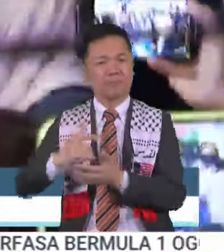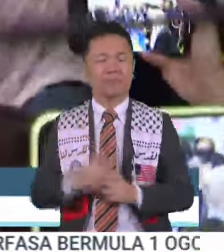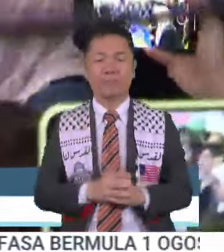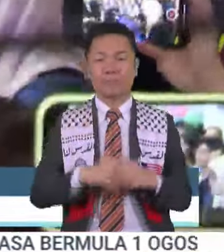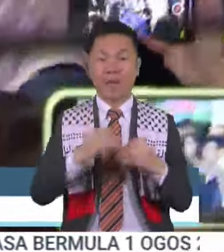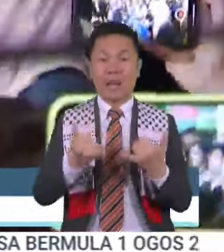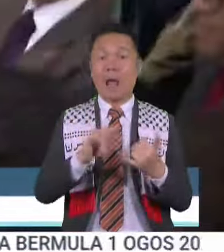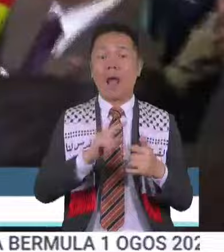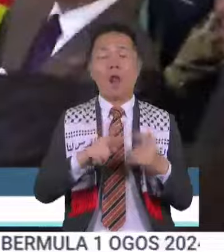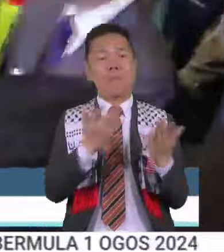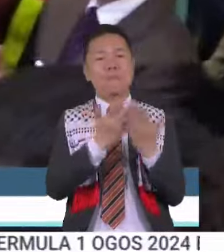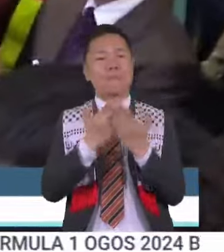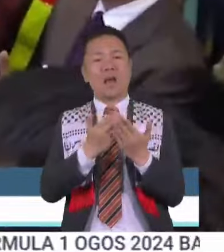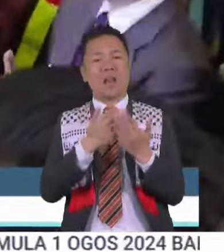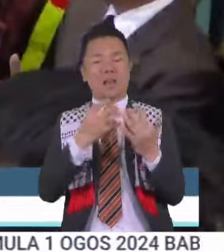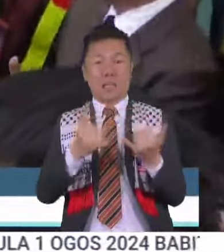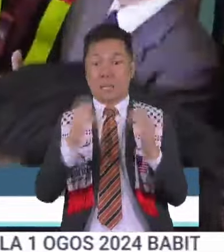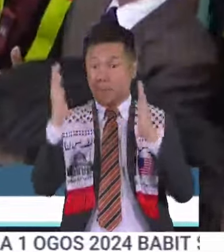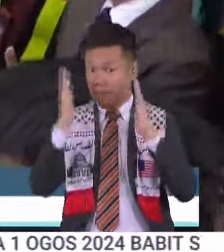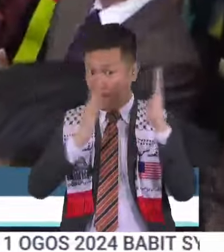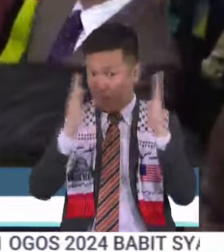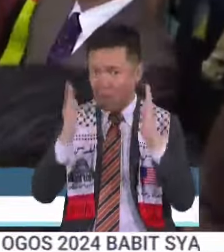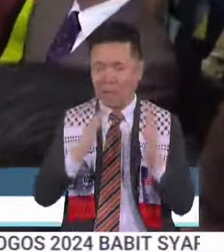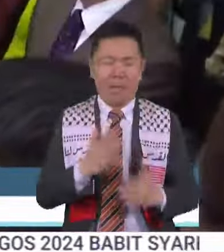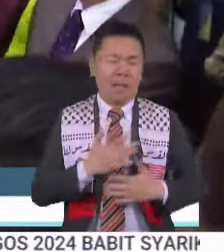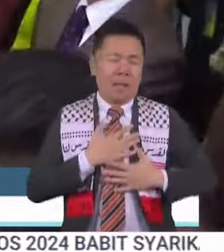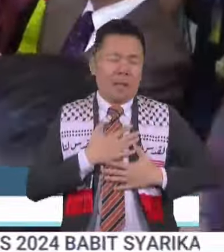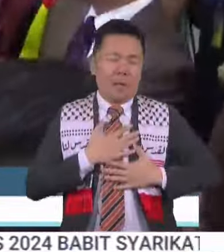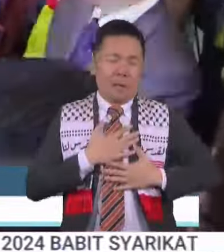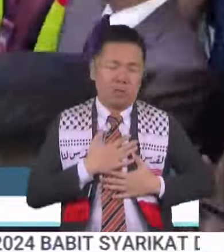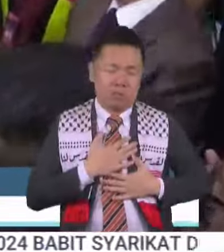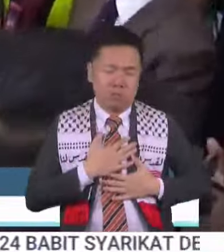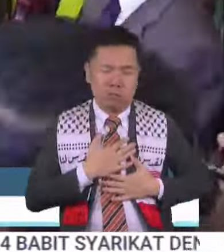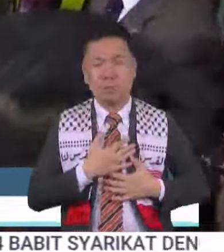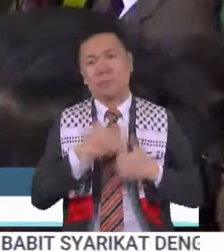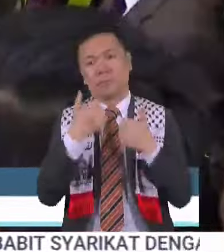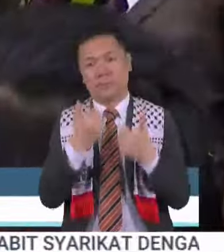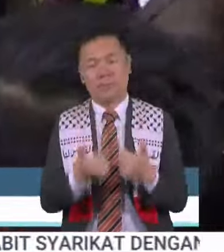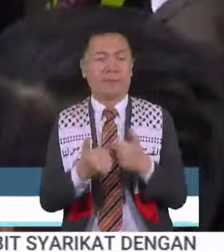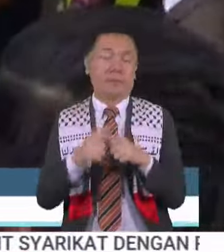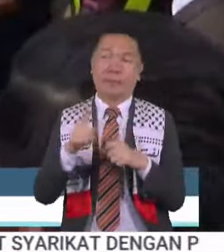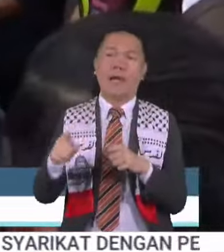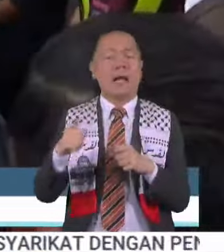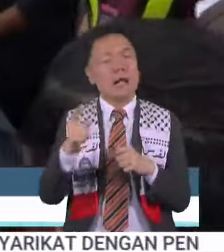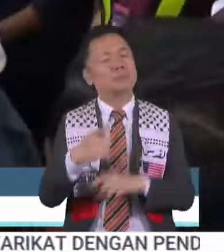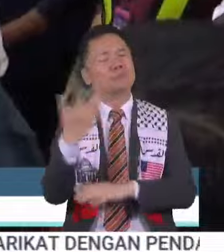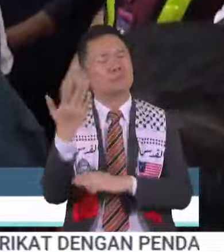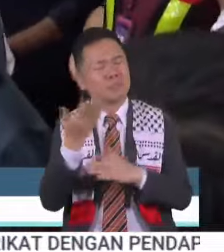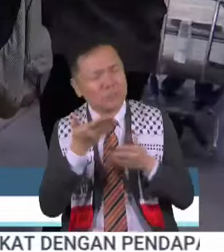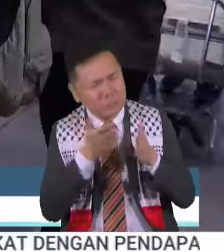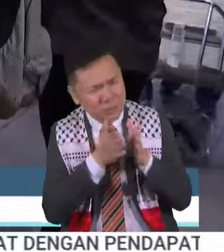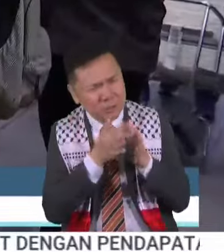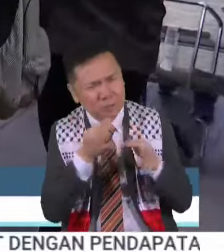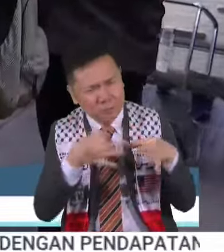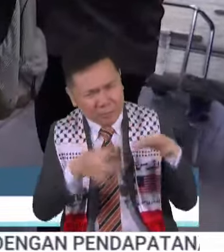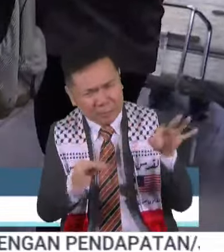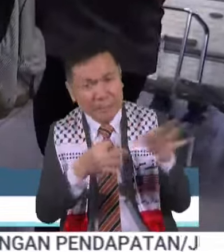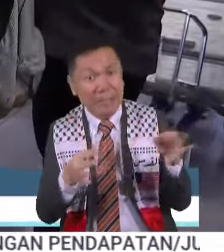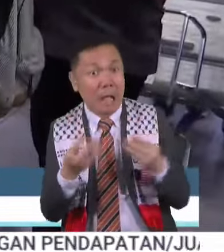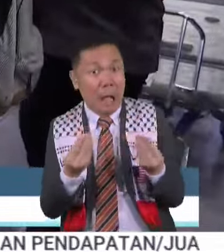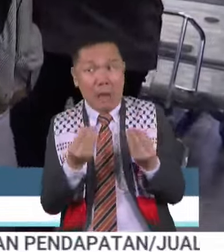Sementara itu, para pelajar yang tiba di tanah air meluah rasa lega dan bersyukur mereka turut berkongsi situasi di